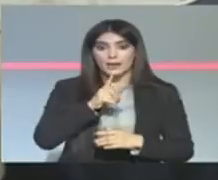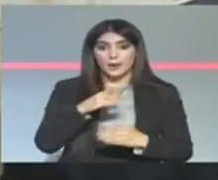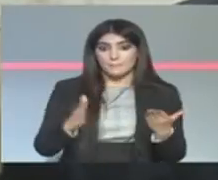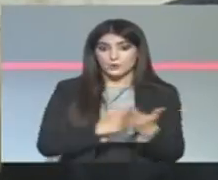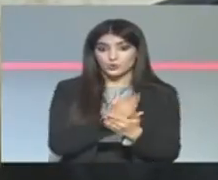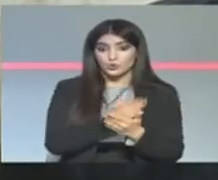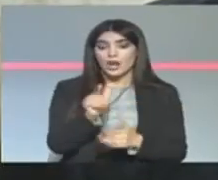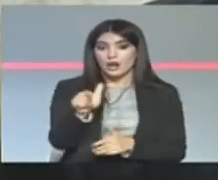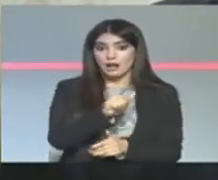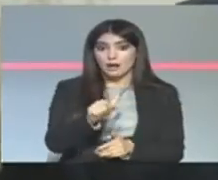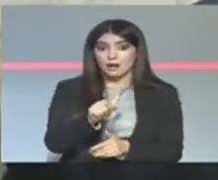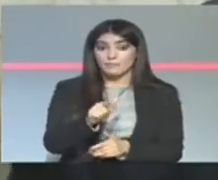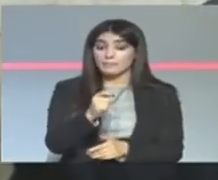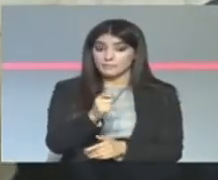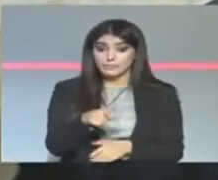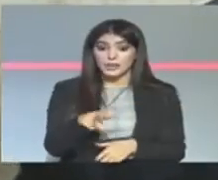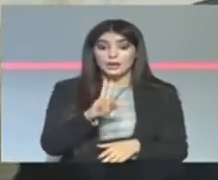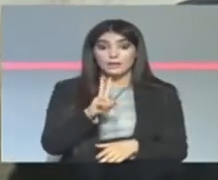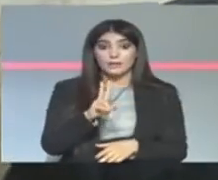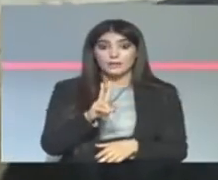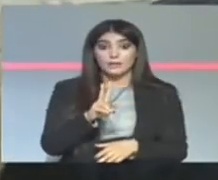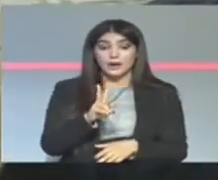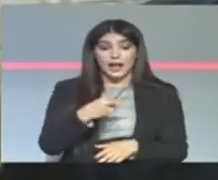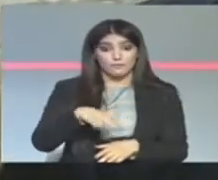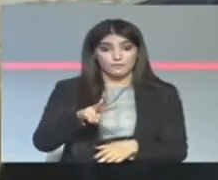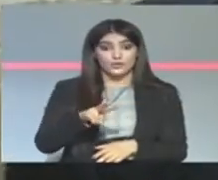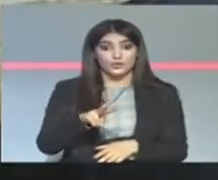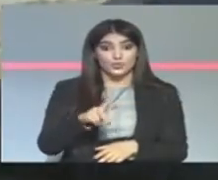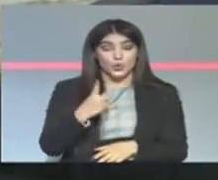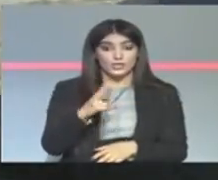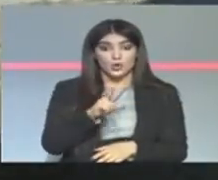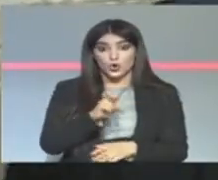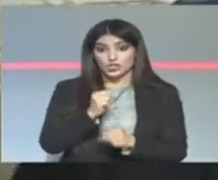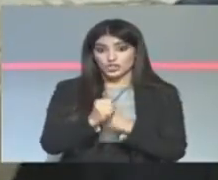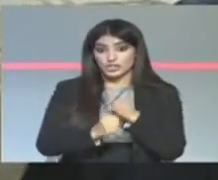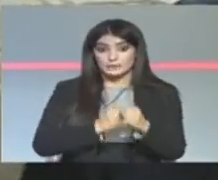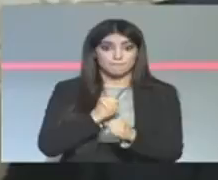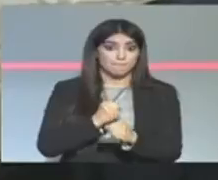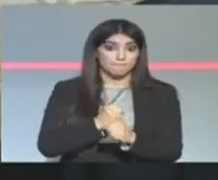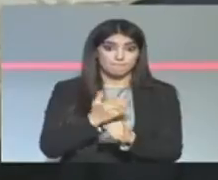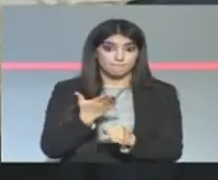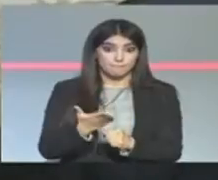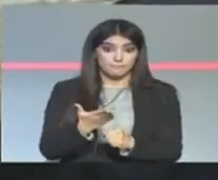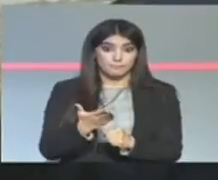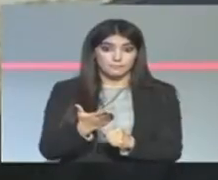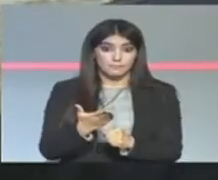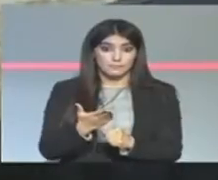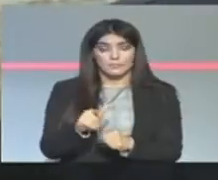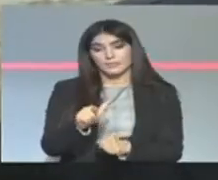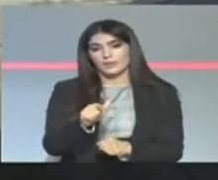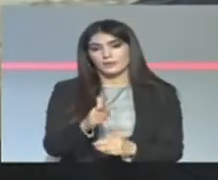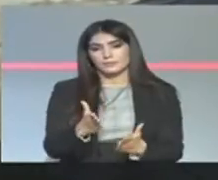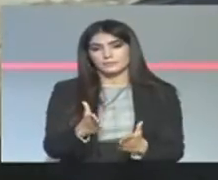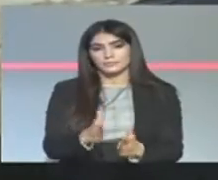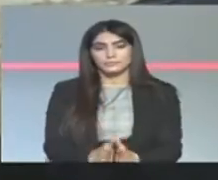كل شيء بقينا في الفين والفين وواحد وعشرين من الطرفين الواحد والعشرين عندنا